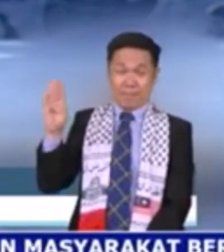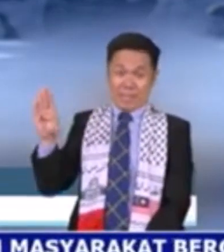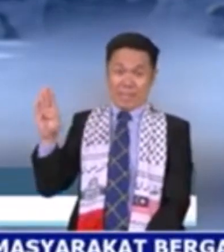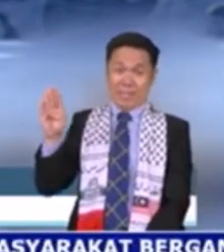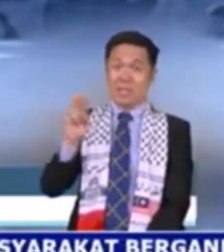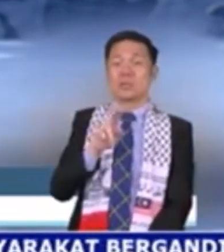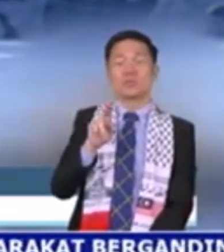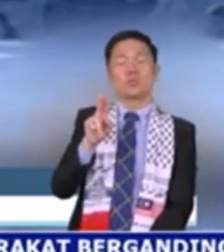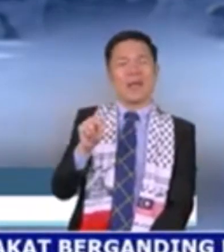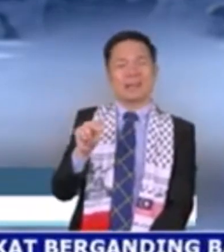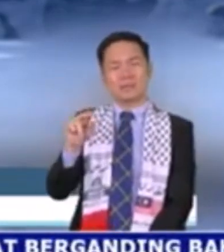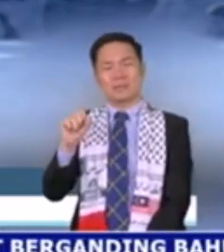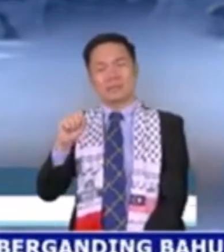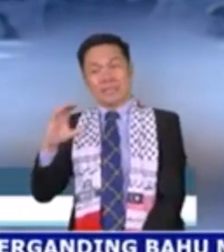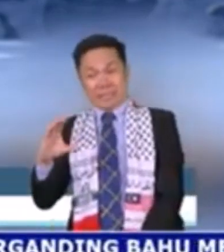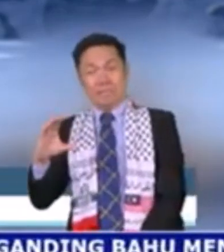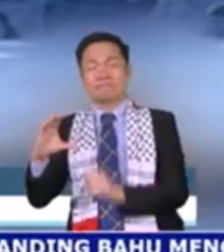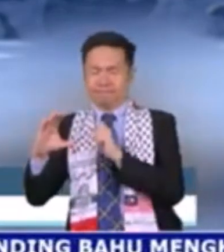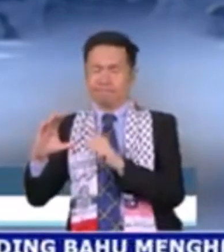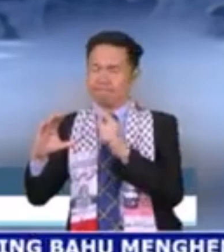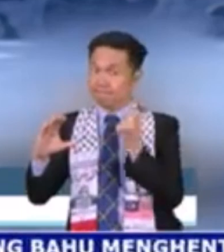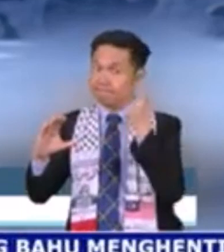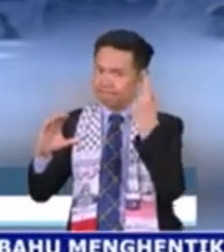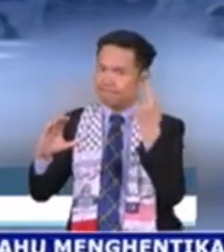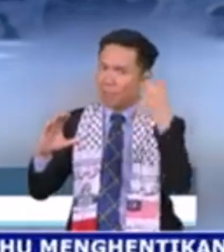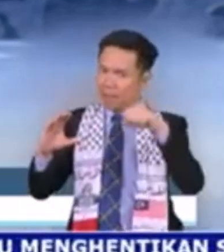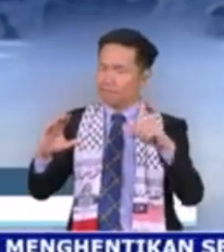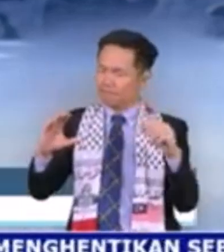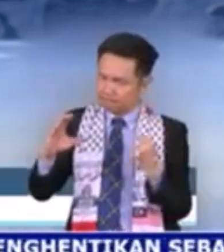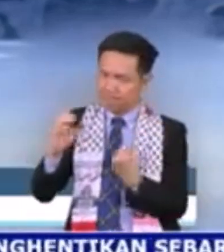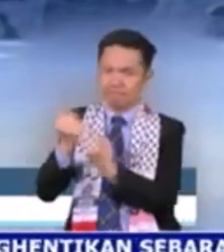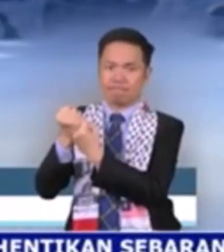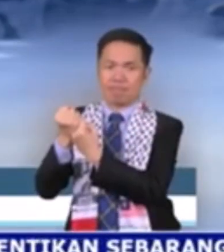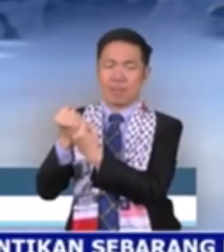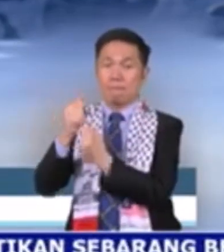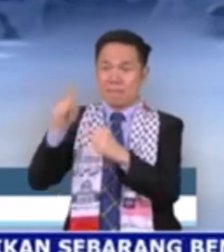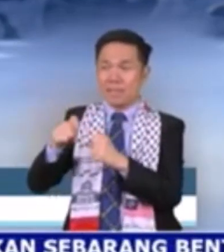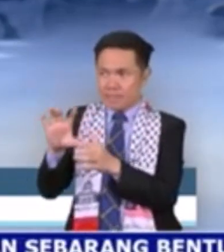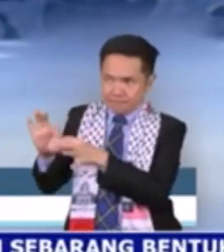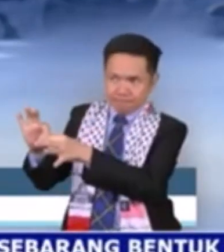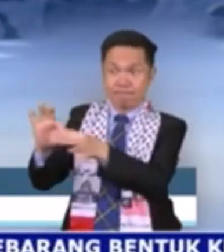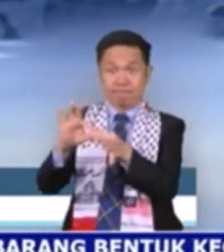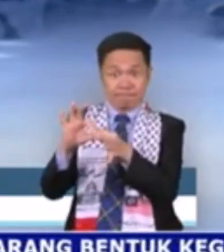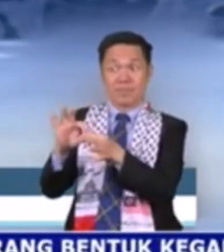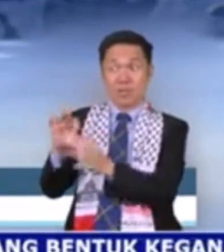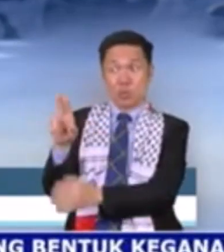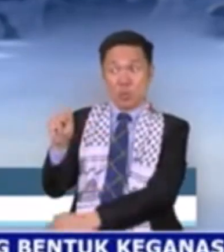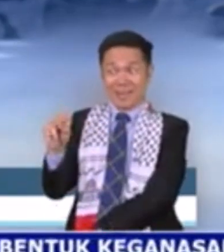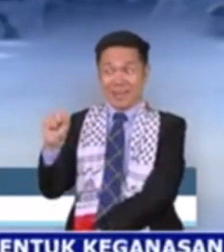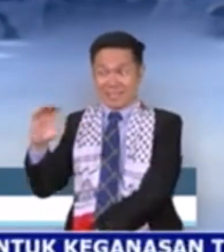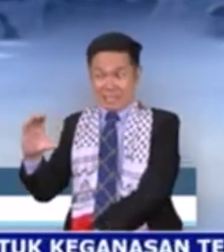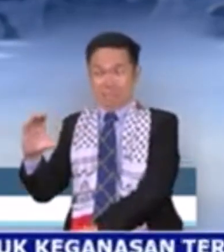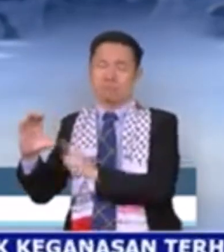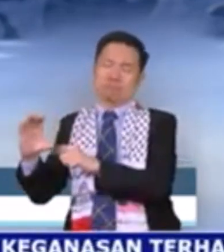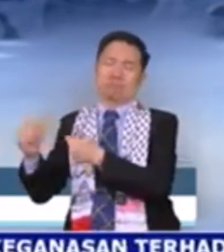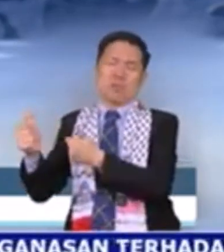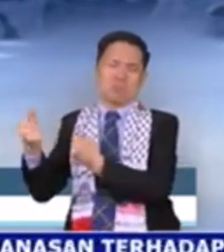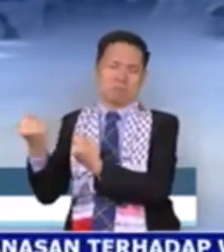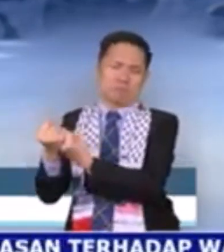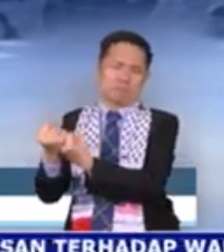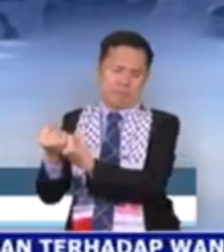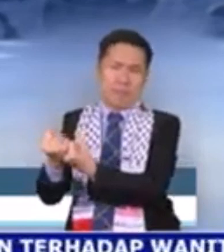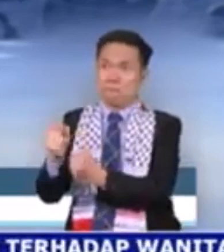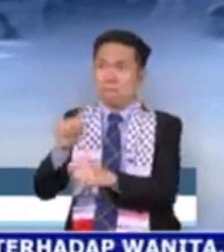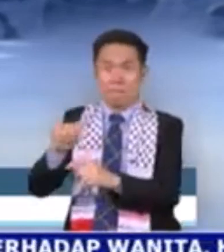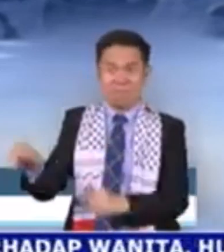bangsa-bangsa satu yang dibuat Apa yang disebut sebagai multilateral jadi tentunya kita